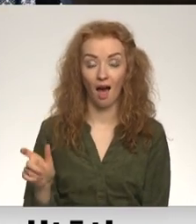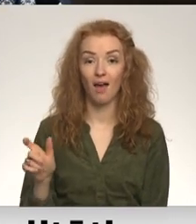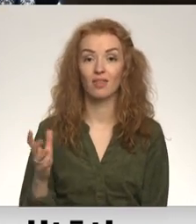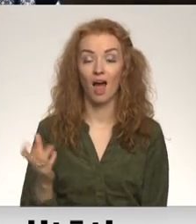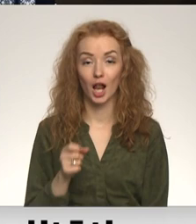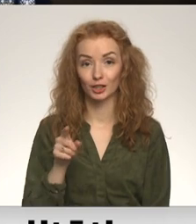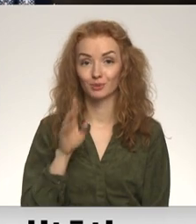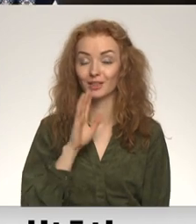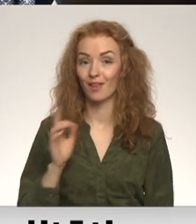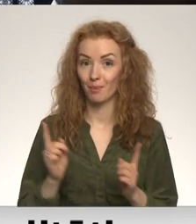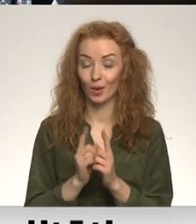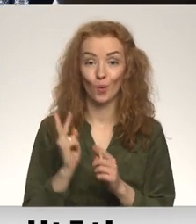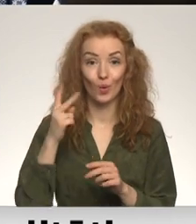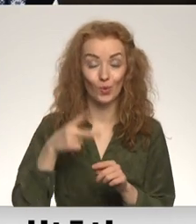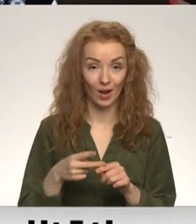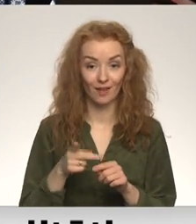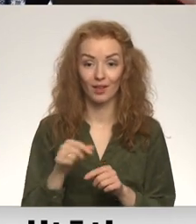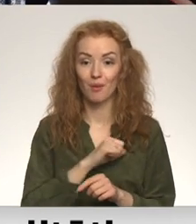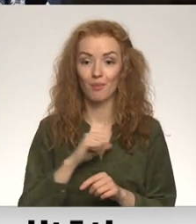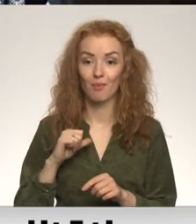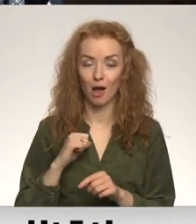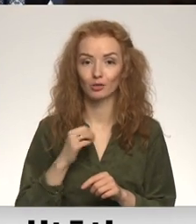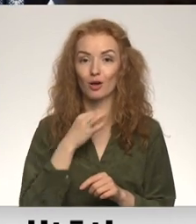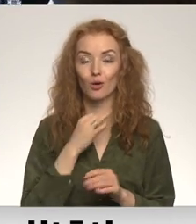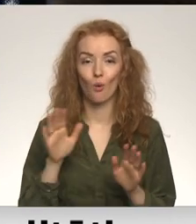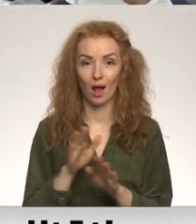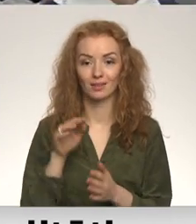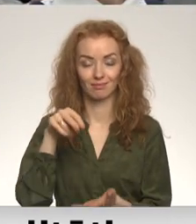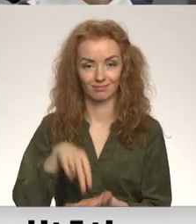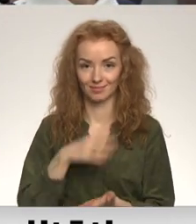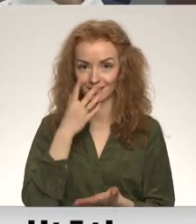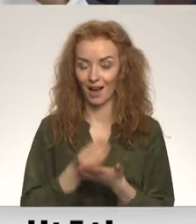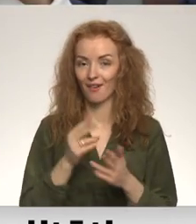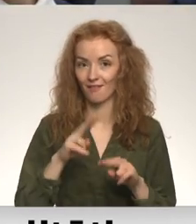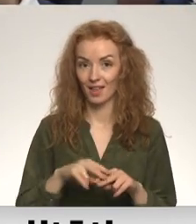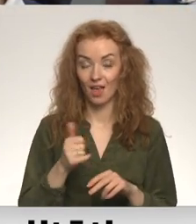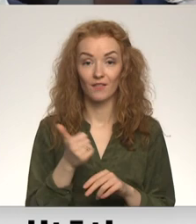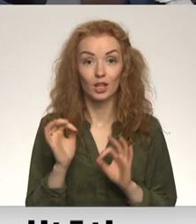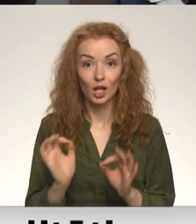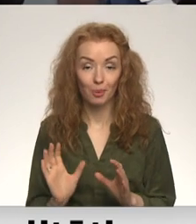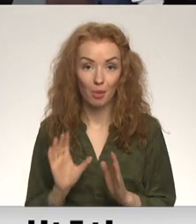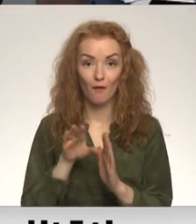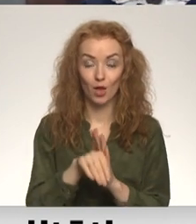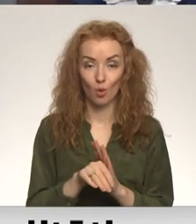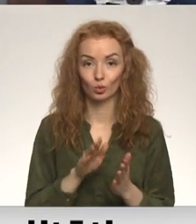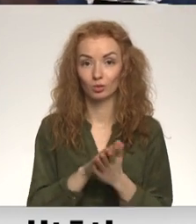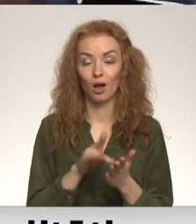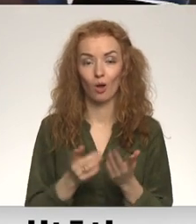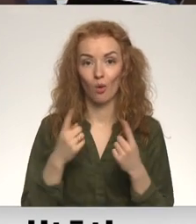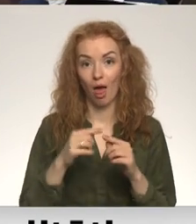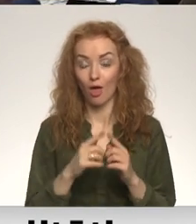vien otrajā mēģinājumā, viņai pašai korī atvēlēta sava vieta. Ja viņa patiešām pievienosies korim uz ilgāku